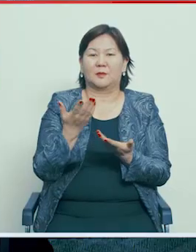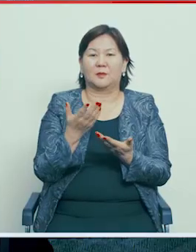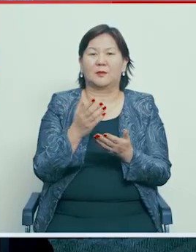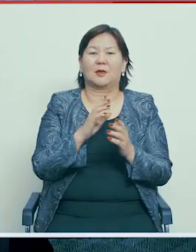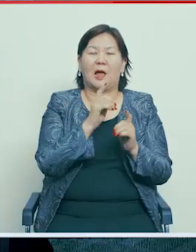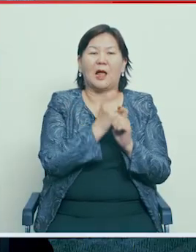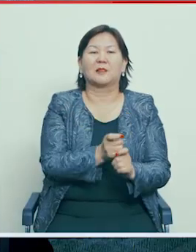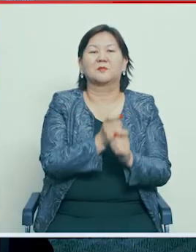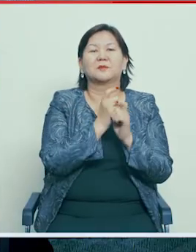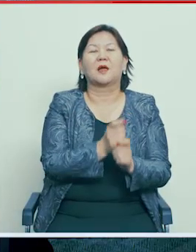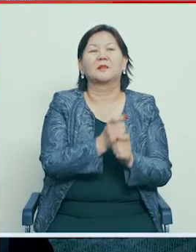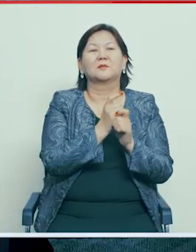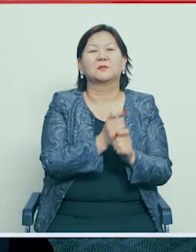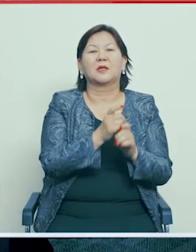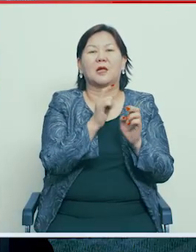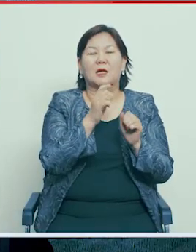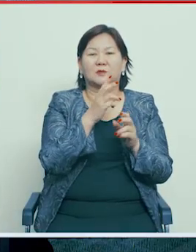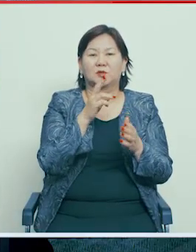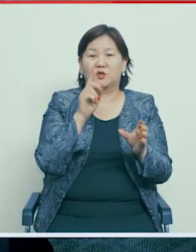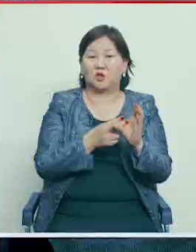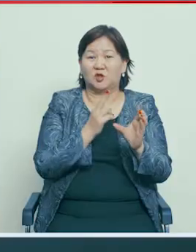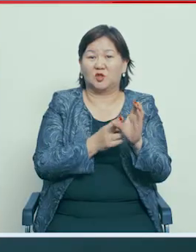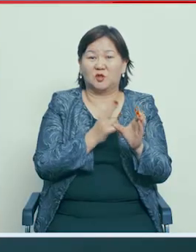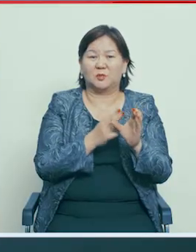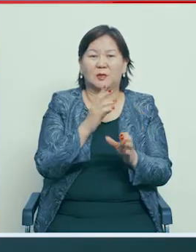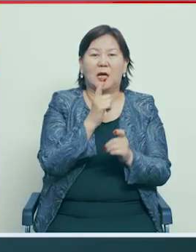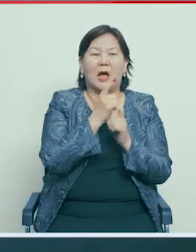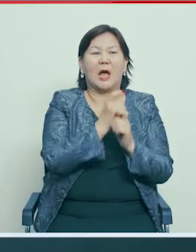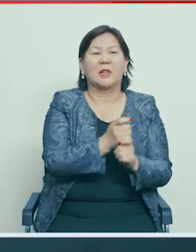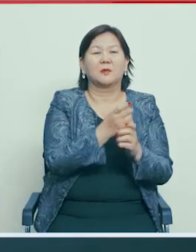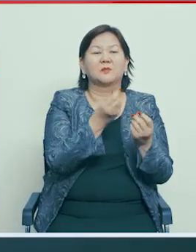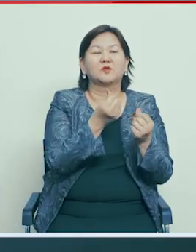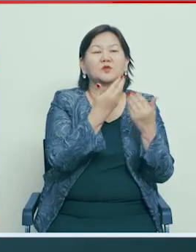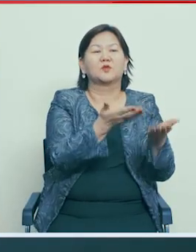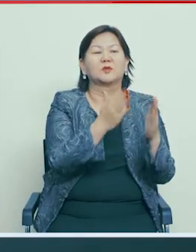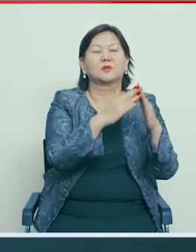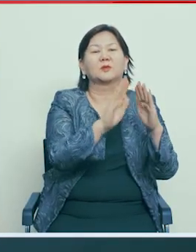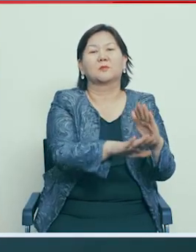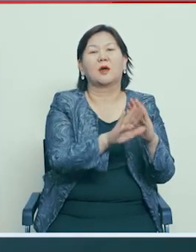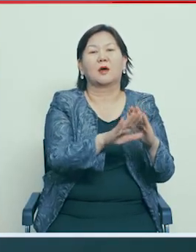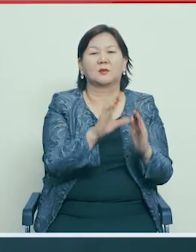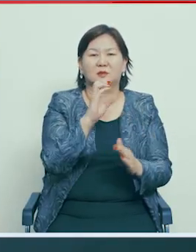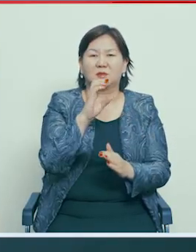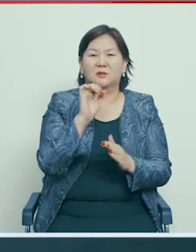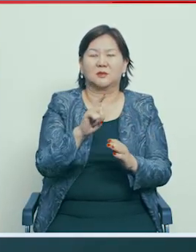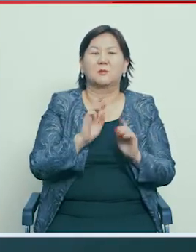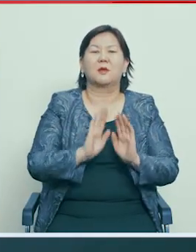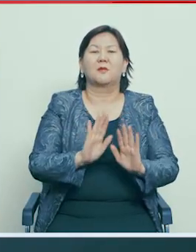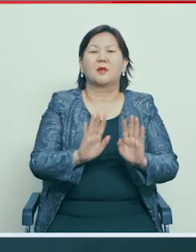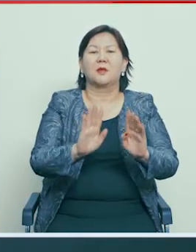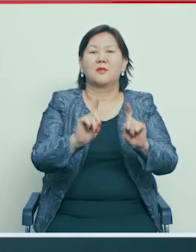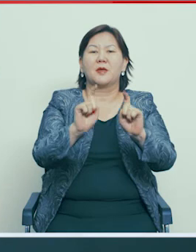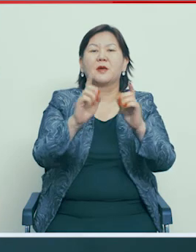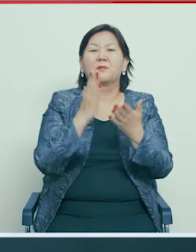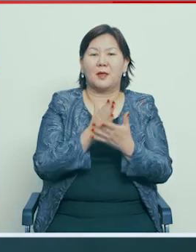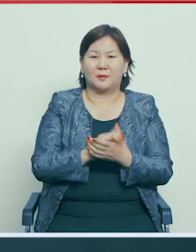нэг халамжид байдаг. Социализмын үед нөгөө халамжийн системээр бидрийг хэдхэн төгрөгөөгөө гэрт нь байлгадаг. Яг энэ систем, яг энэ ойлголт хандлага нь бол хэвээрээ